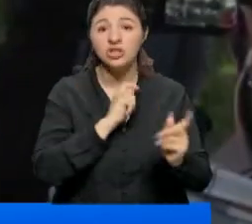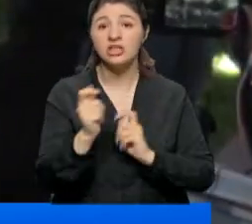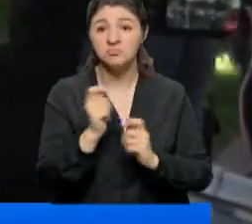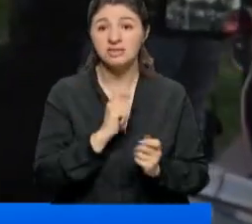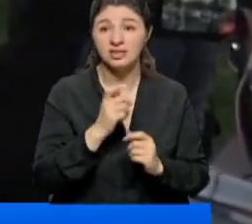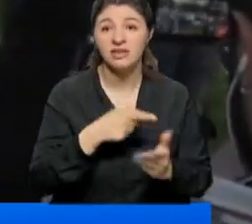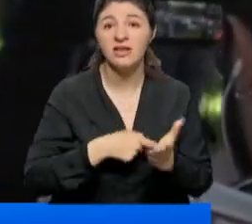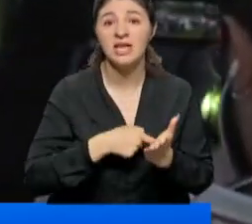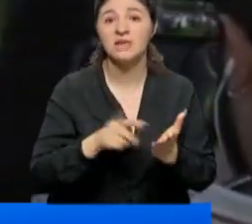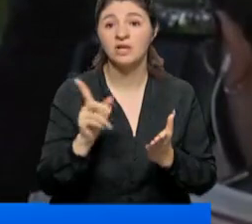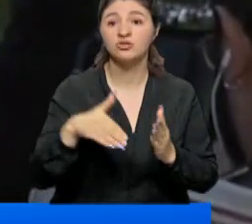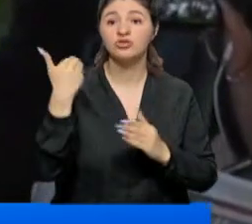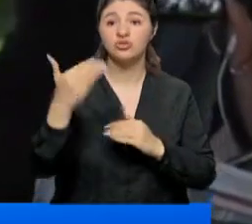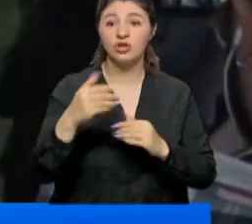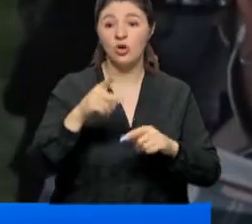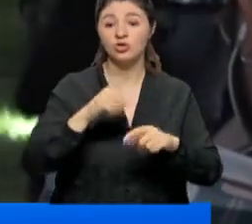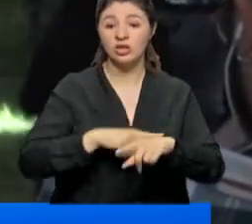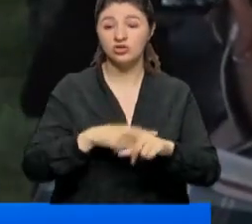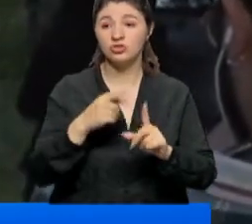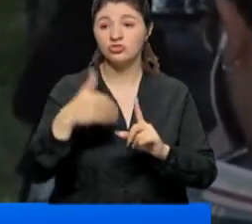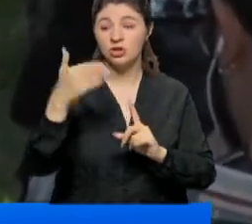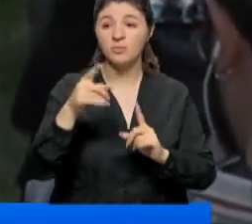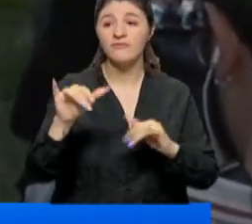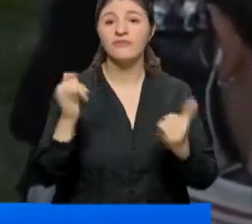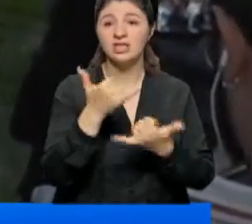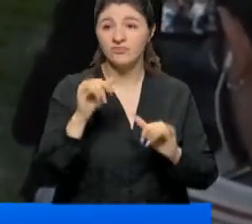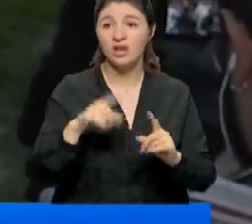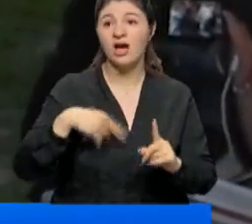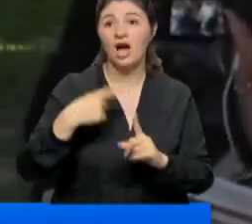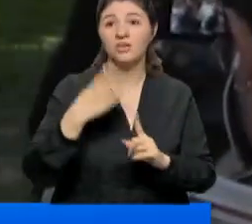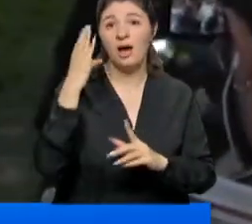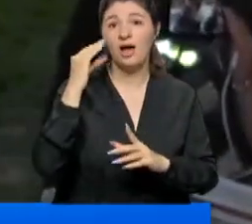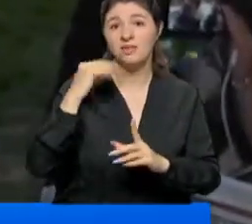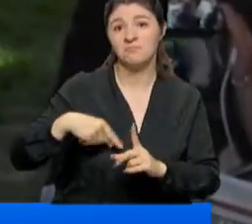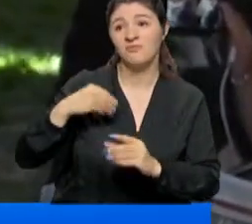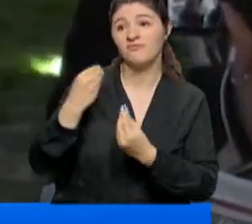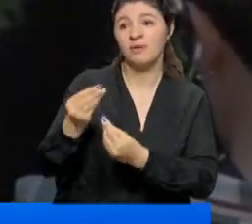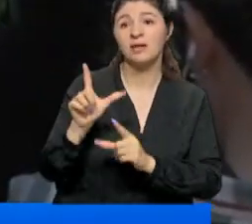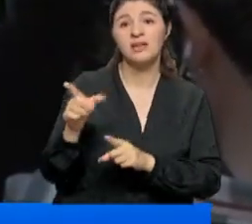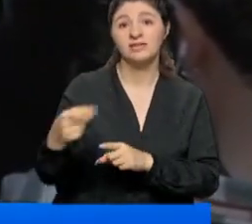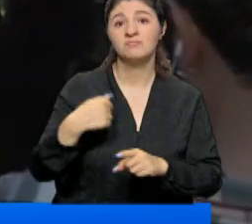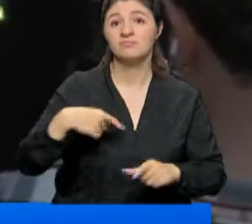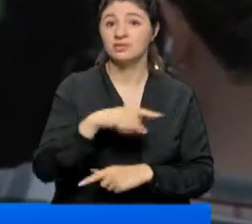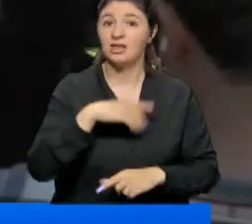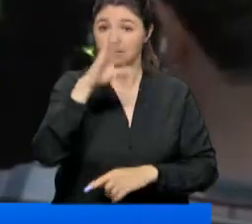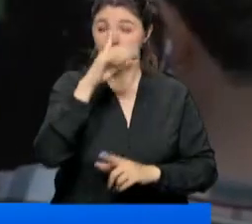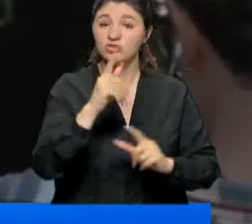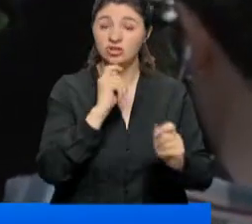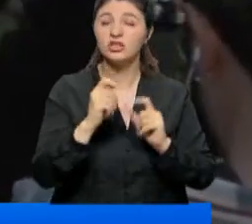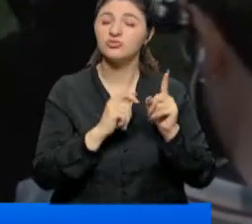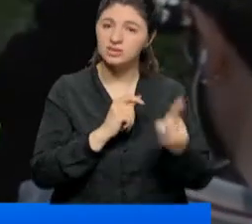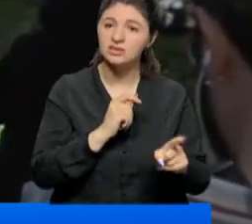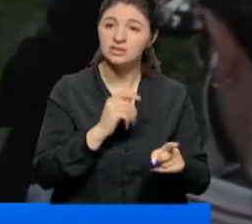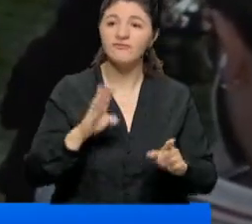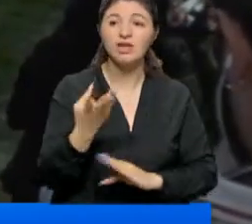sözleşmesinin feshi sonrasında pis süreci sonrasında bu festivale Ayrıca bir anlam yüklemek gerekiyor Bizler İstanbul